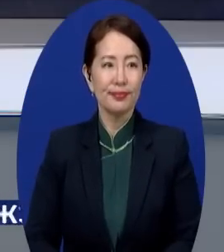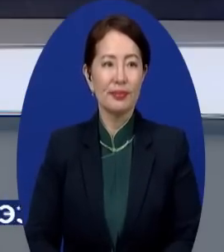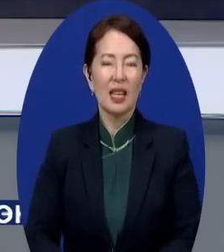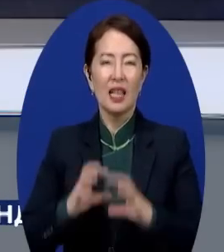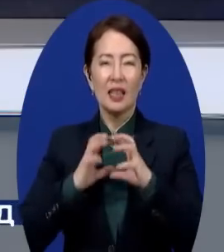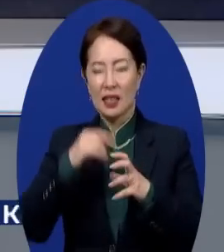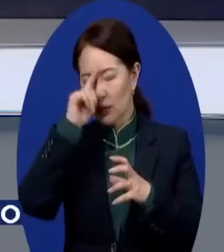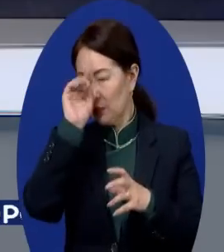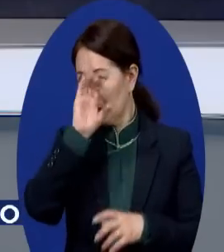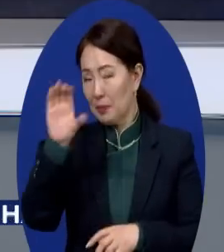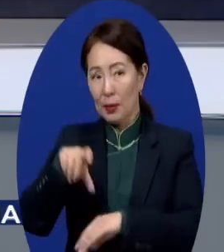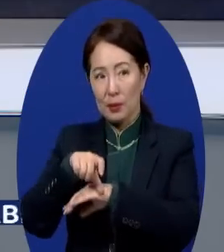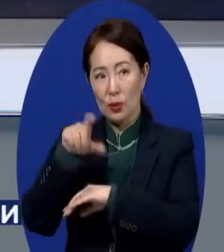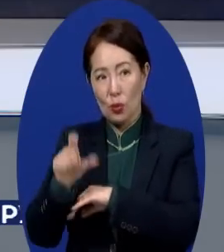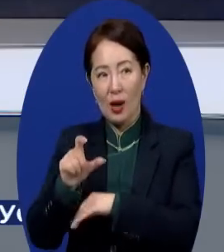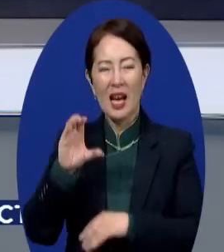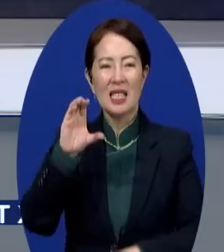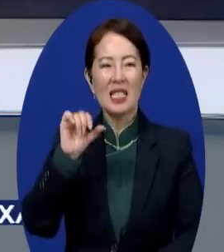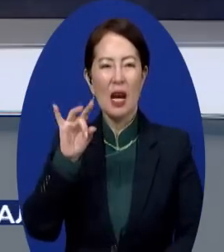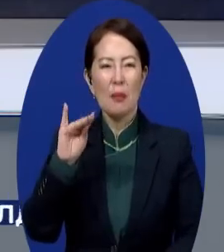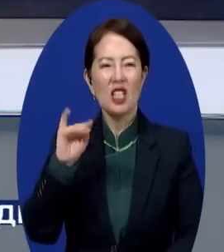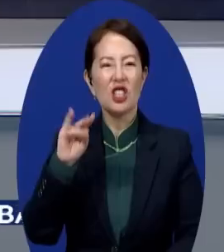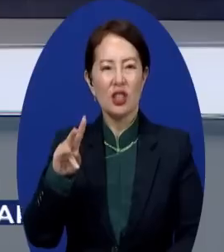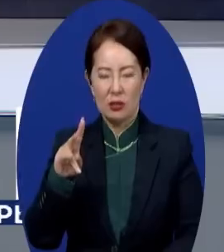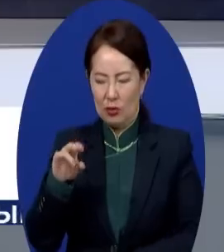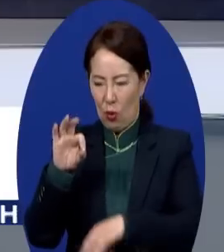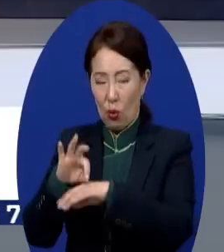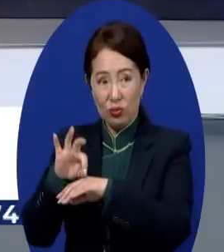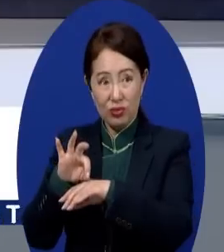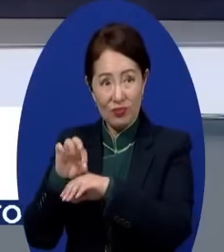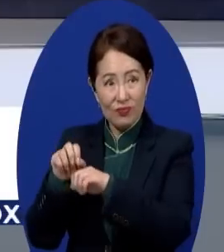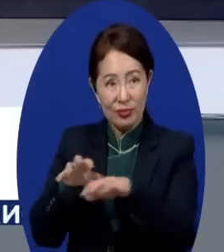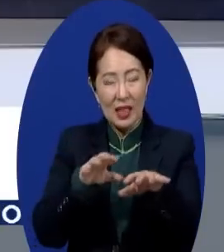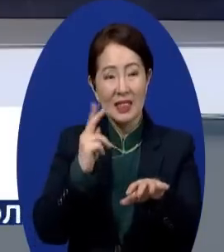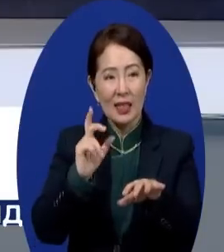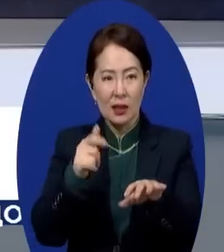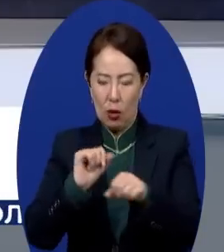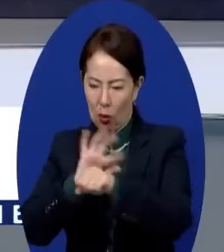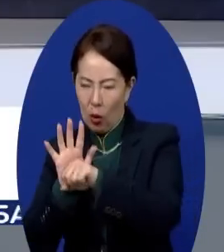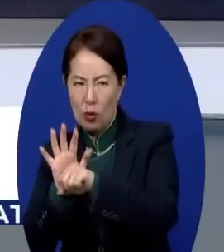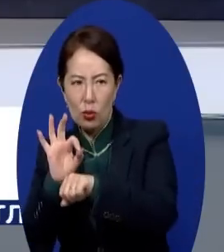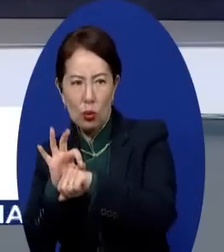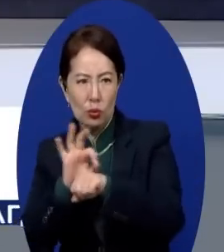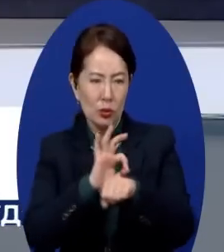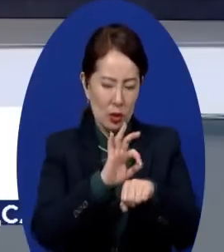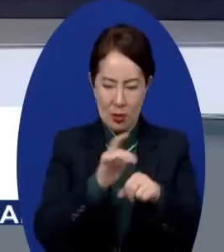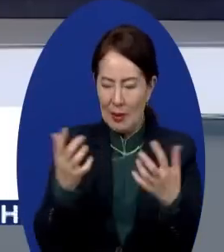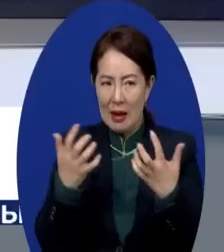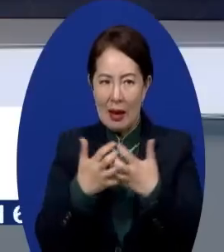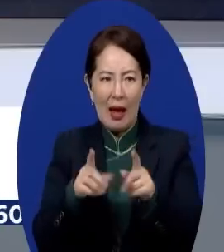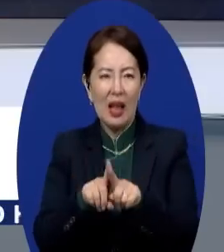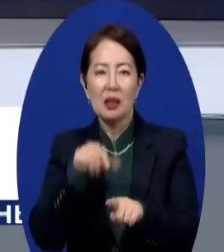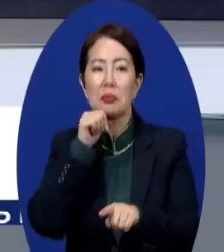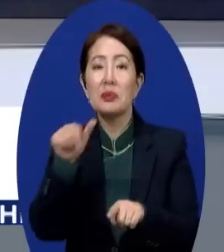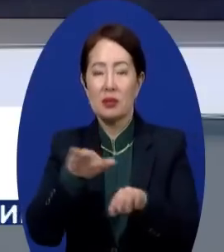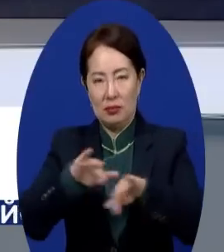Дэлхийн эрүүл мэндийн байгууллагын мэрэгжилтэн сармагчны цэцэг өвчин COVID-19 цар тахлын вирус нь хоорондоо ижил төстэй өвчин биш гэж албан ёсны